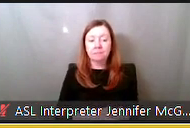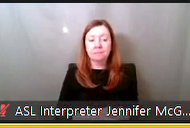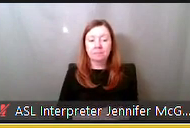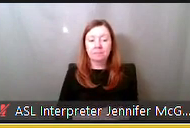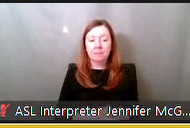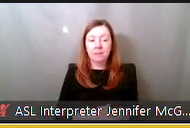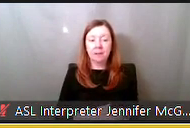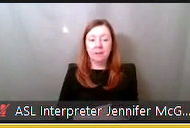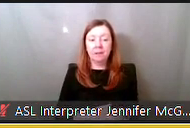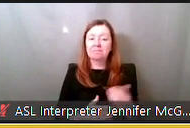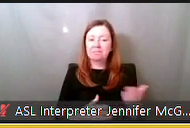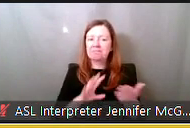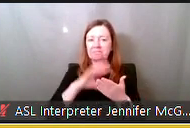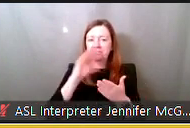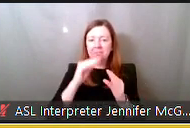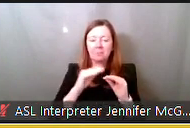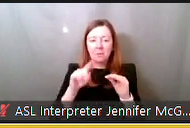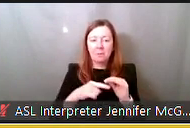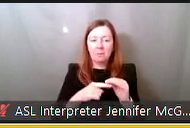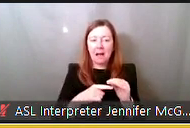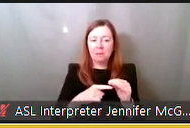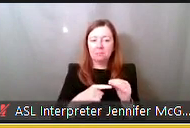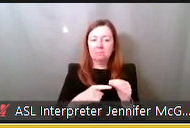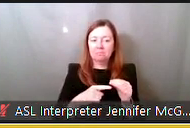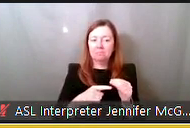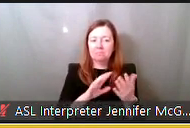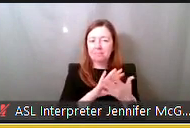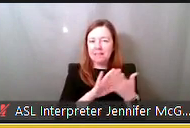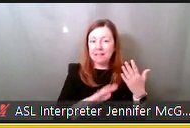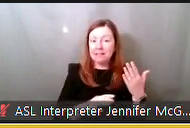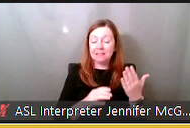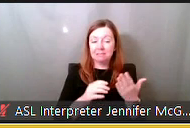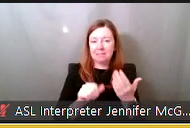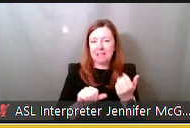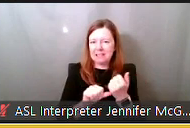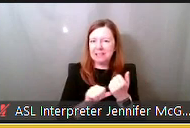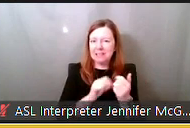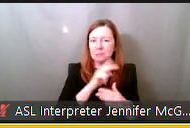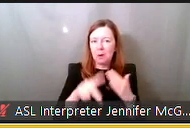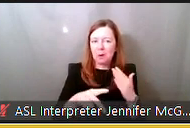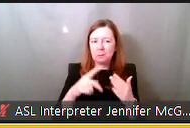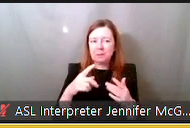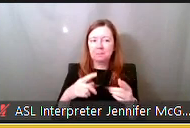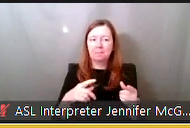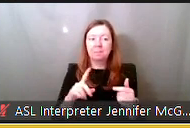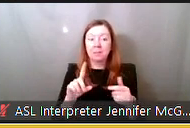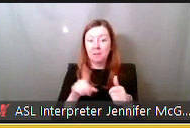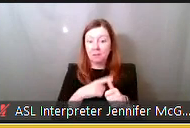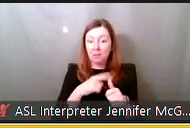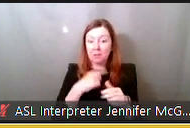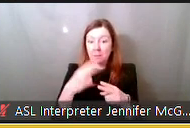合你们条件来帮助你们支付水费，这些都是一些